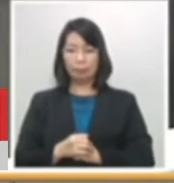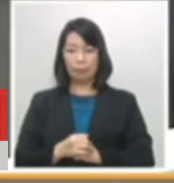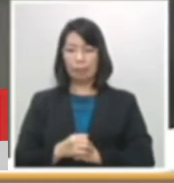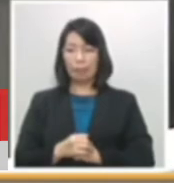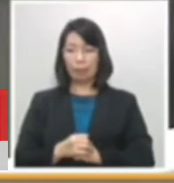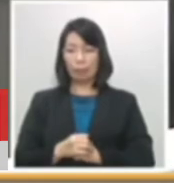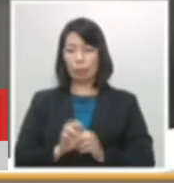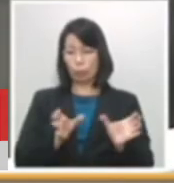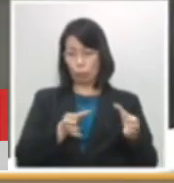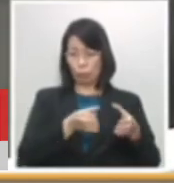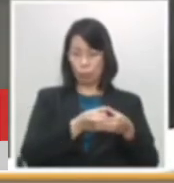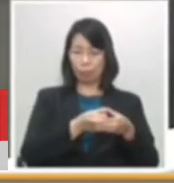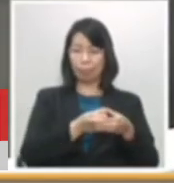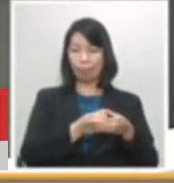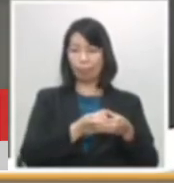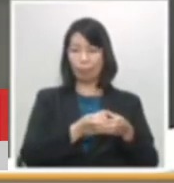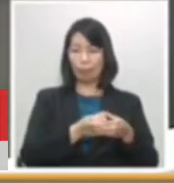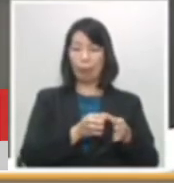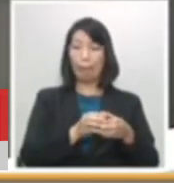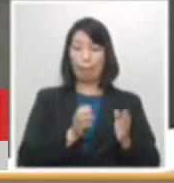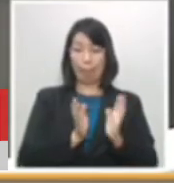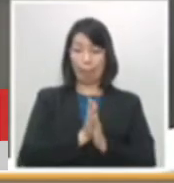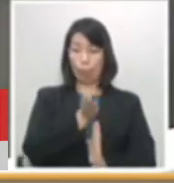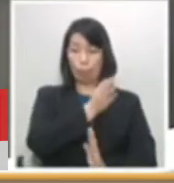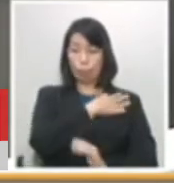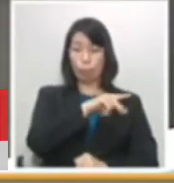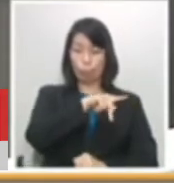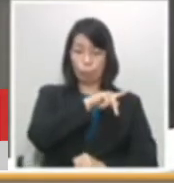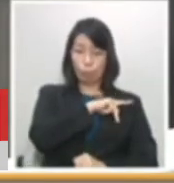จีนอนัมนิกายคือยวนรวมหมดแล้ว